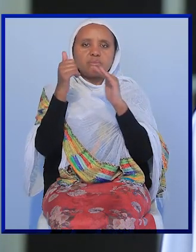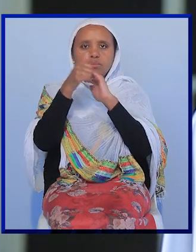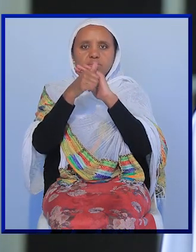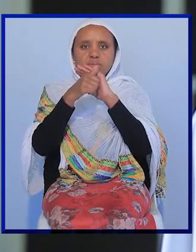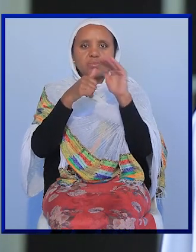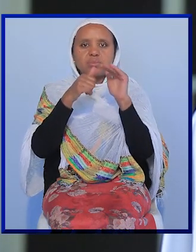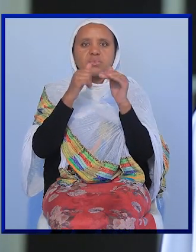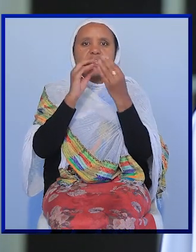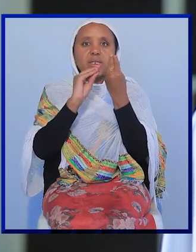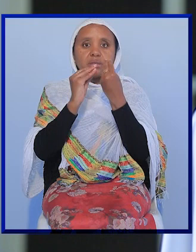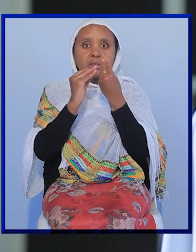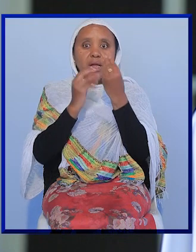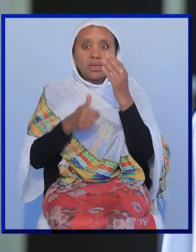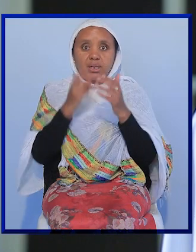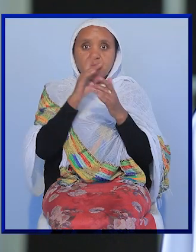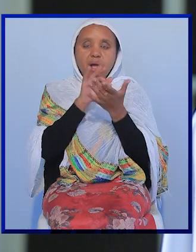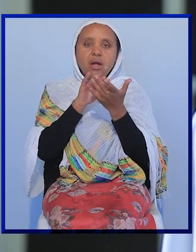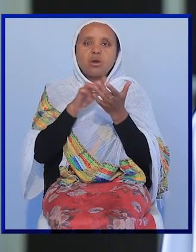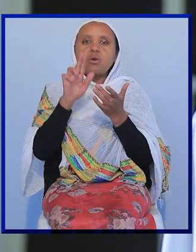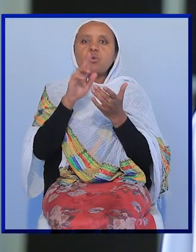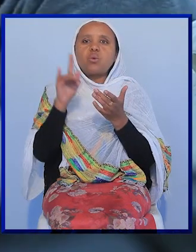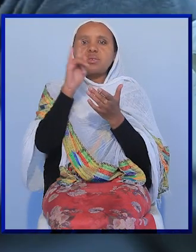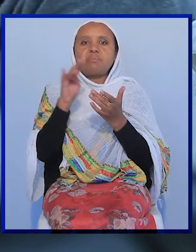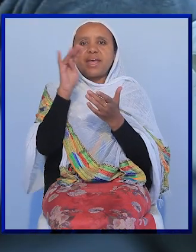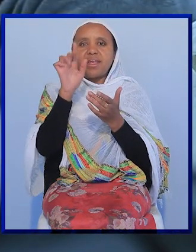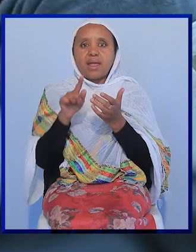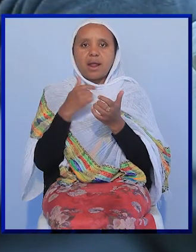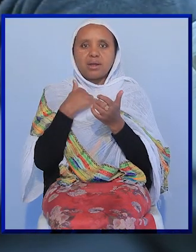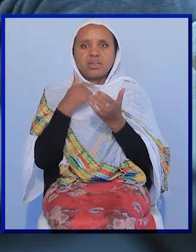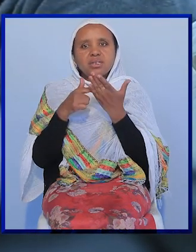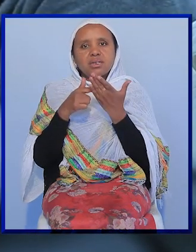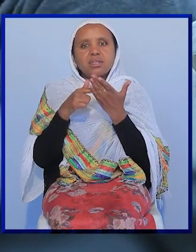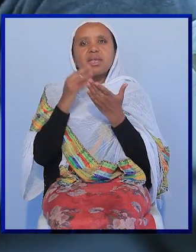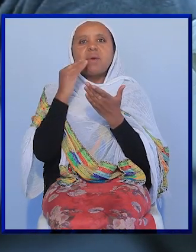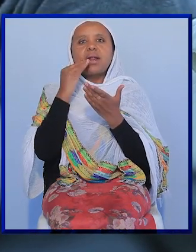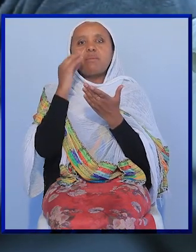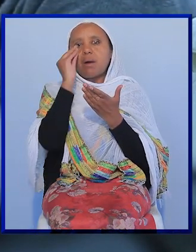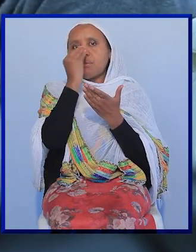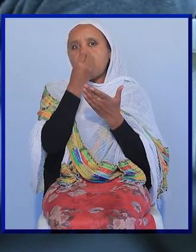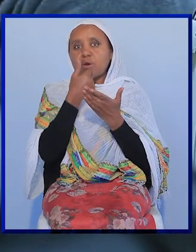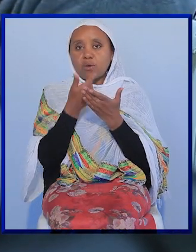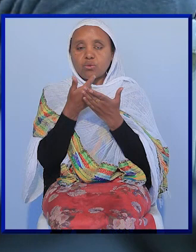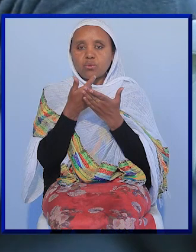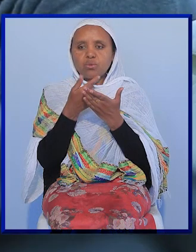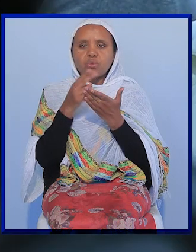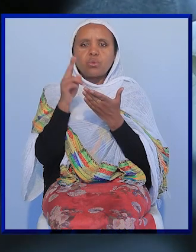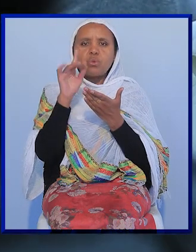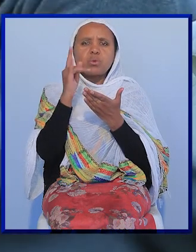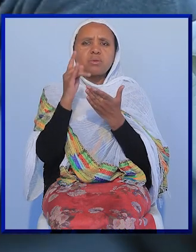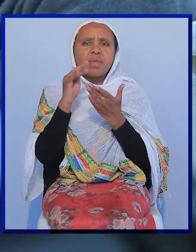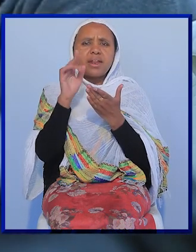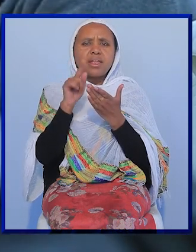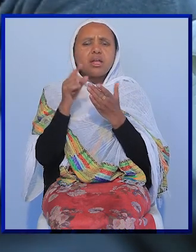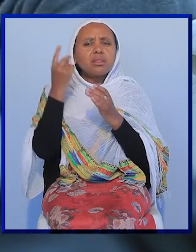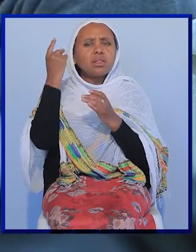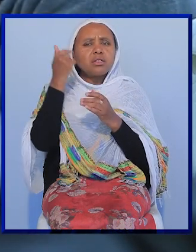አትክልት መካከል ሮዝሜሪ አንዱ ነው። ስለዚህ የማርያም አበባ ተባለ ብለው ያነሱታል። እንዲህም ብቻ አይደለም፣ ሮዝሜሪ ልዩ መዓዛ አለው።